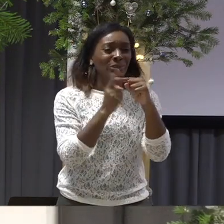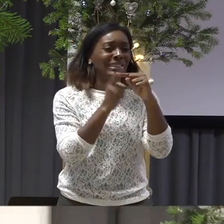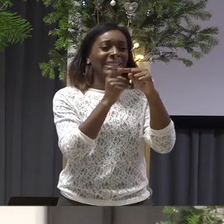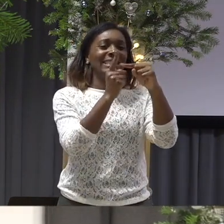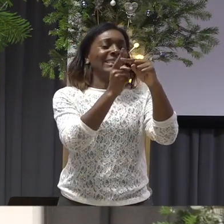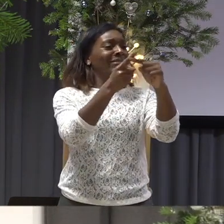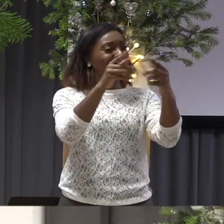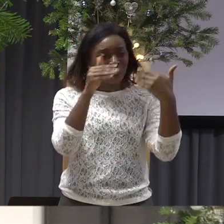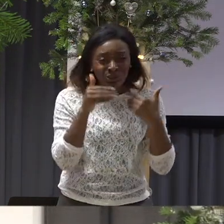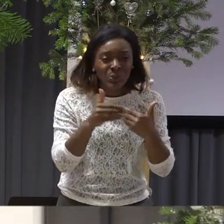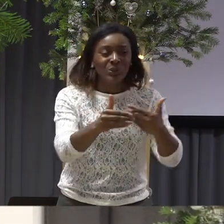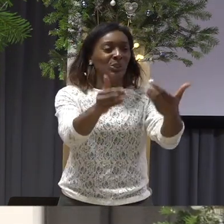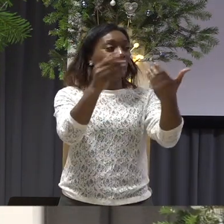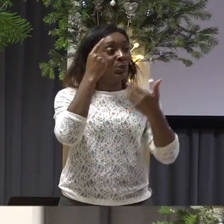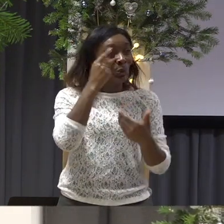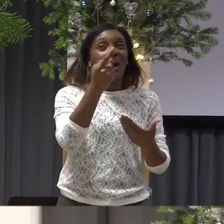atteint souvent.